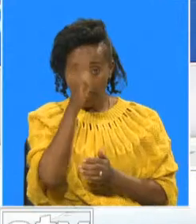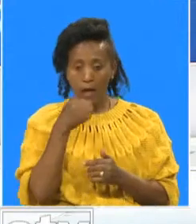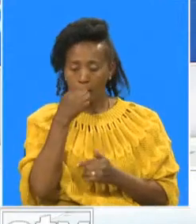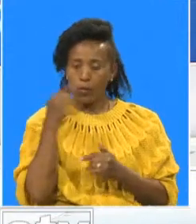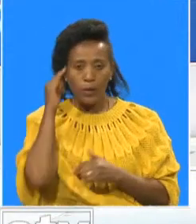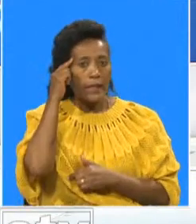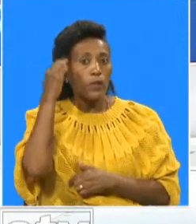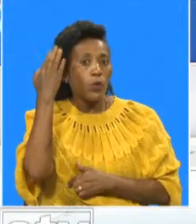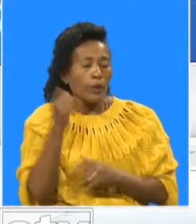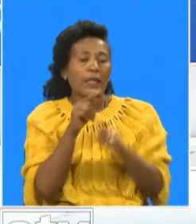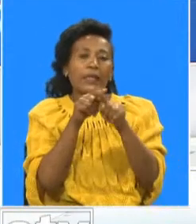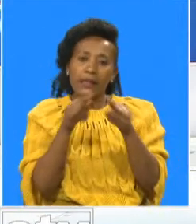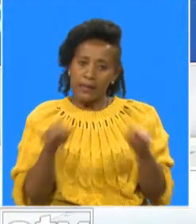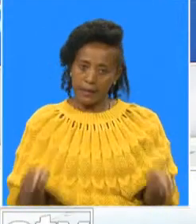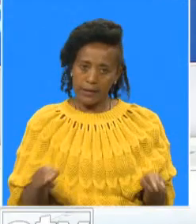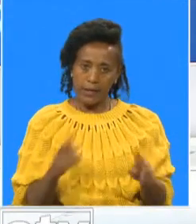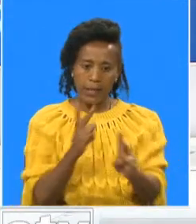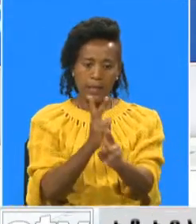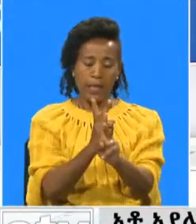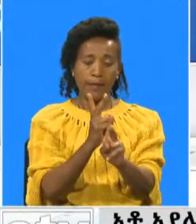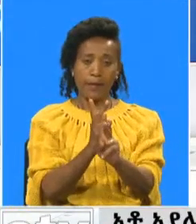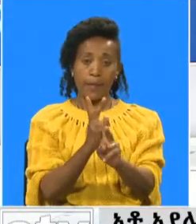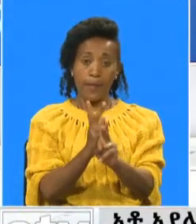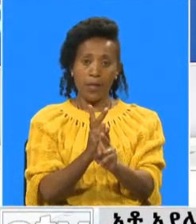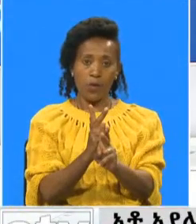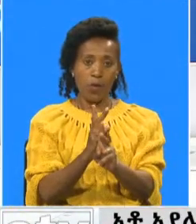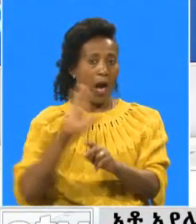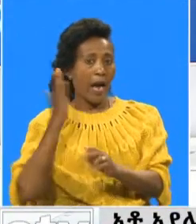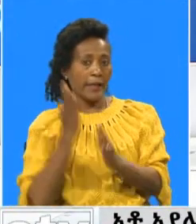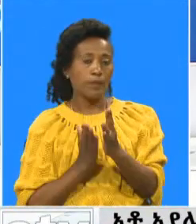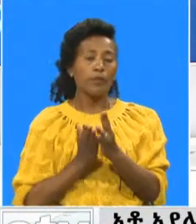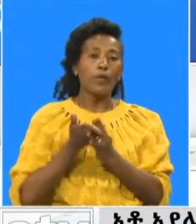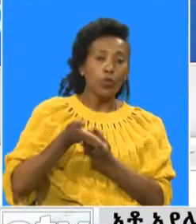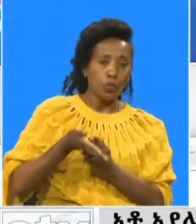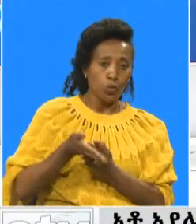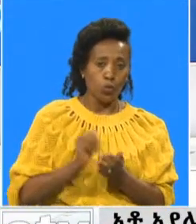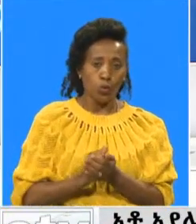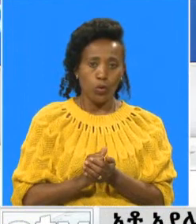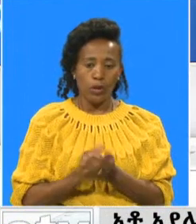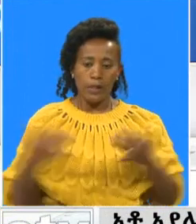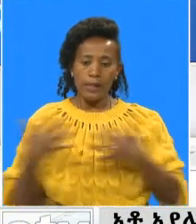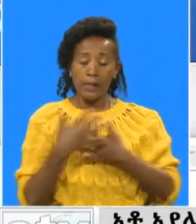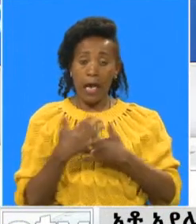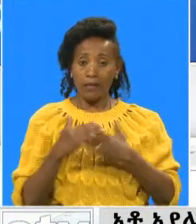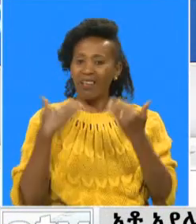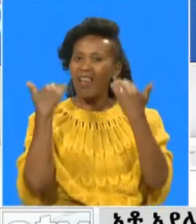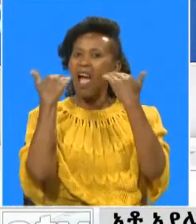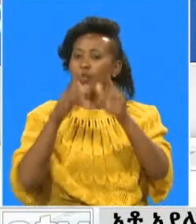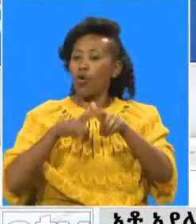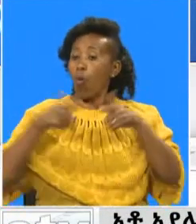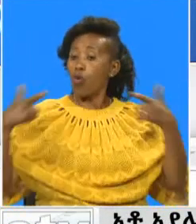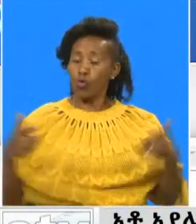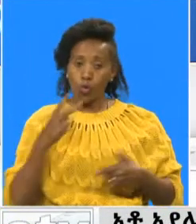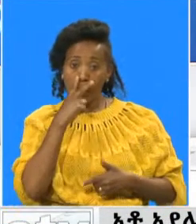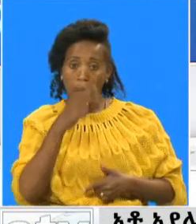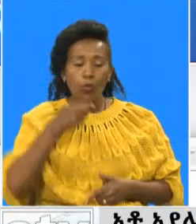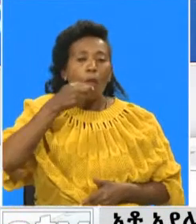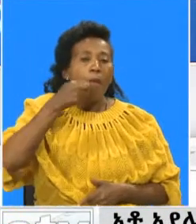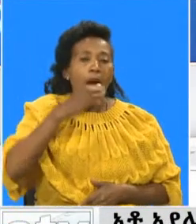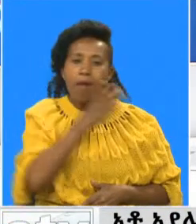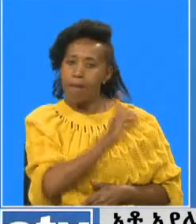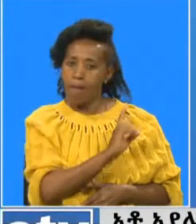ተብሎ ታስቦ ነበር። ግን በተጠበቀው አይነት መልኩ ስጋቱ ያንን ያክል ጎልቶ ታይቷል